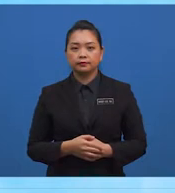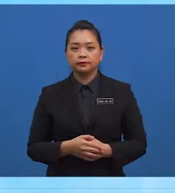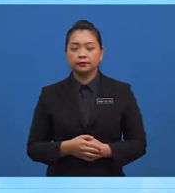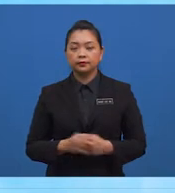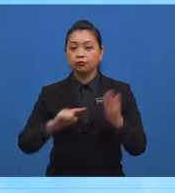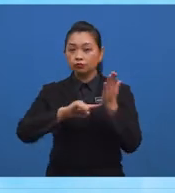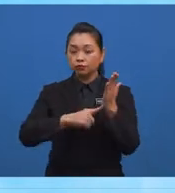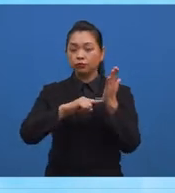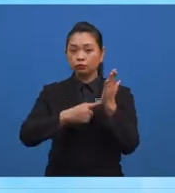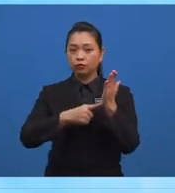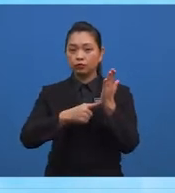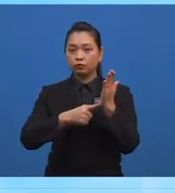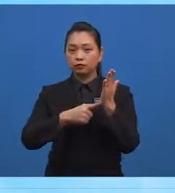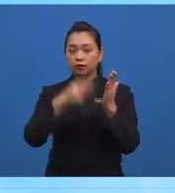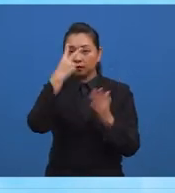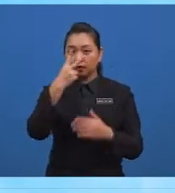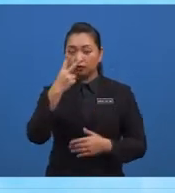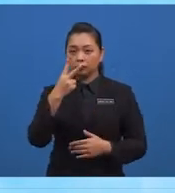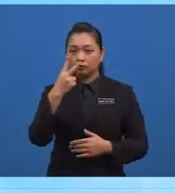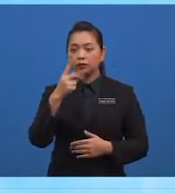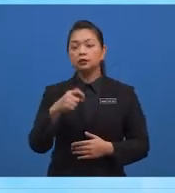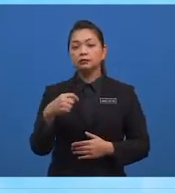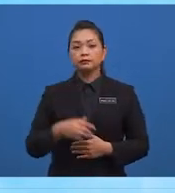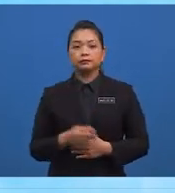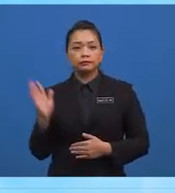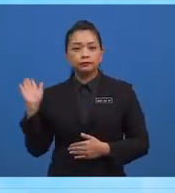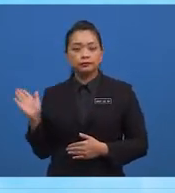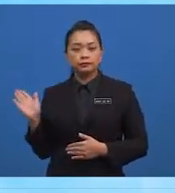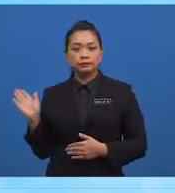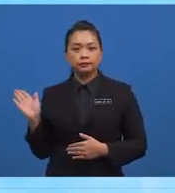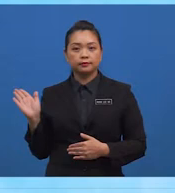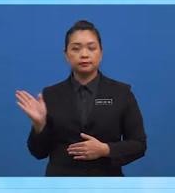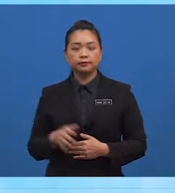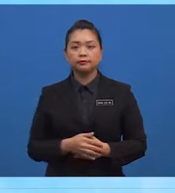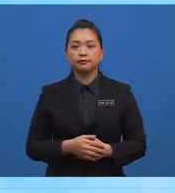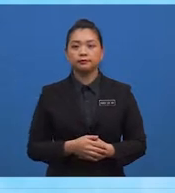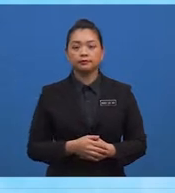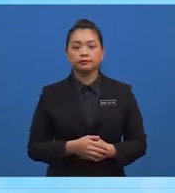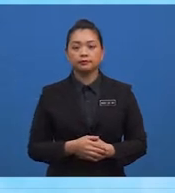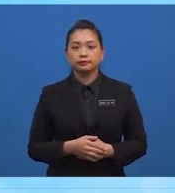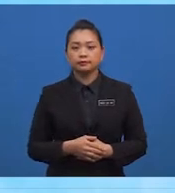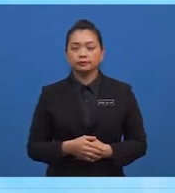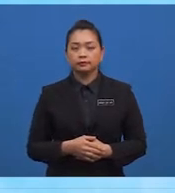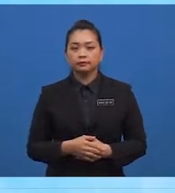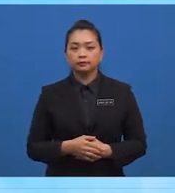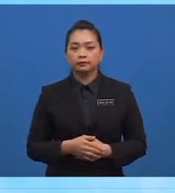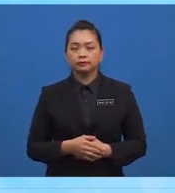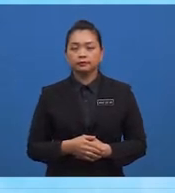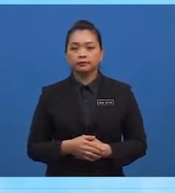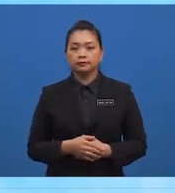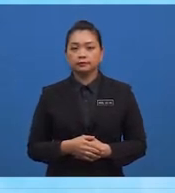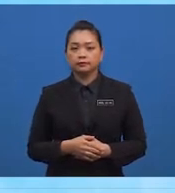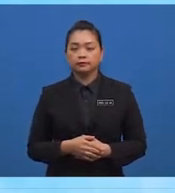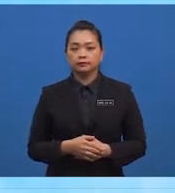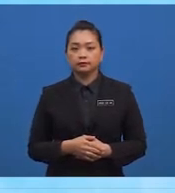Mula-mula kita masukkan 16 cm dengan 2 menggunakan sifir